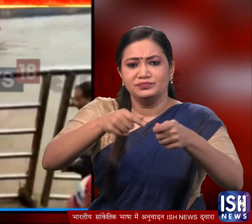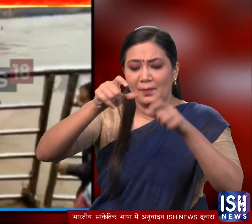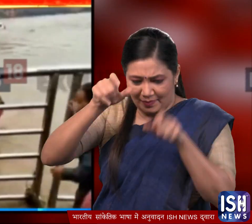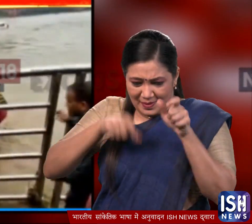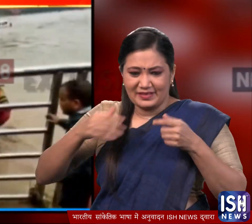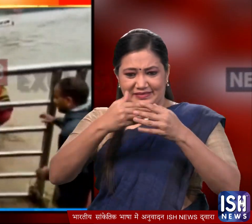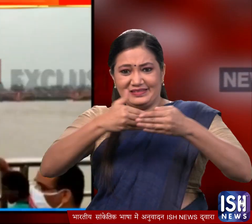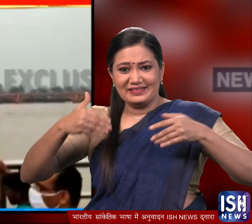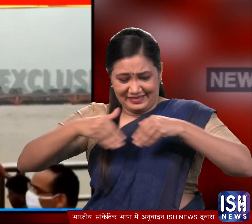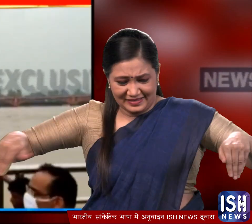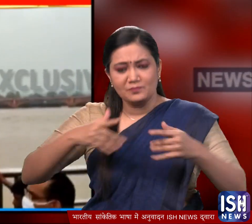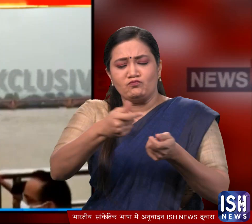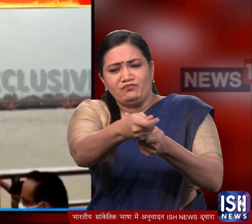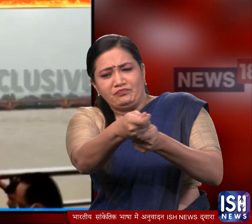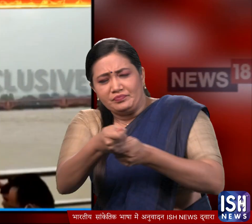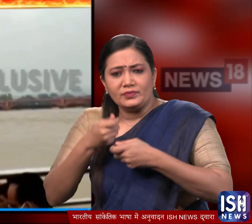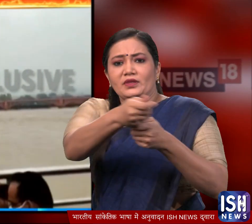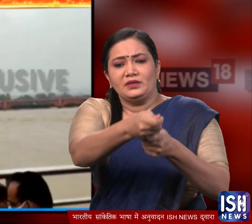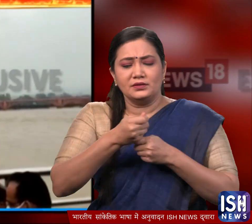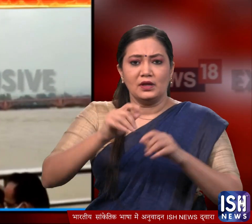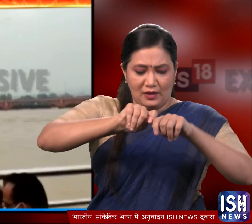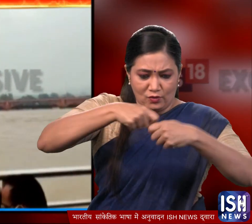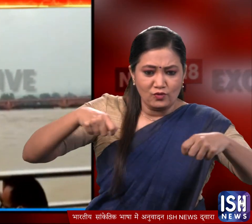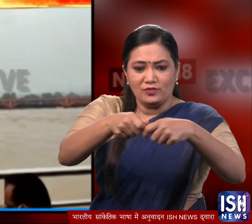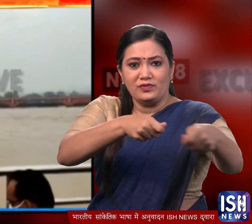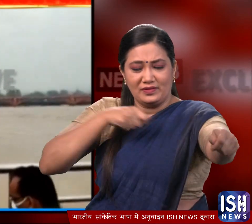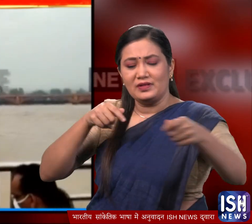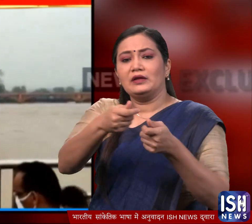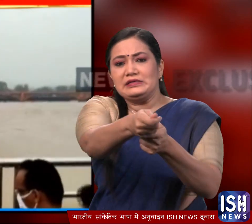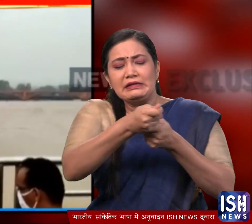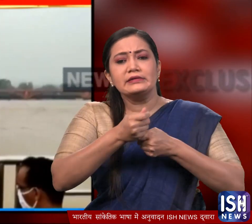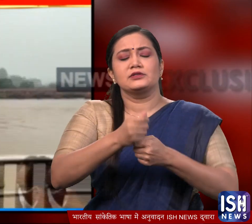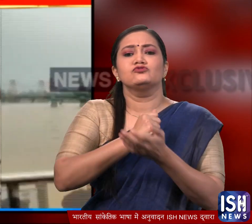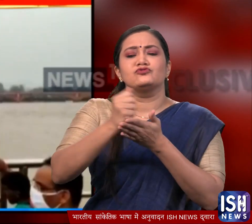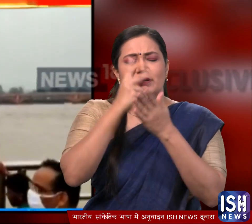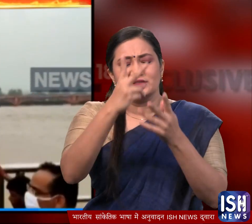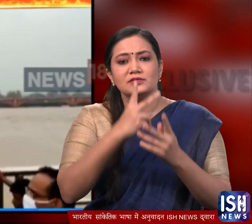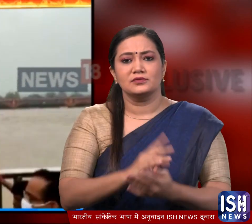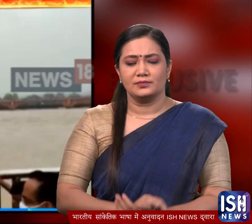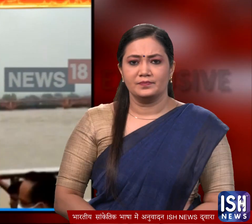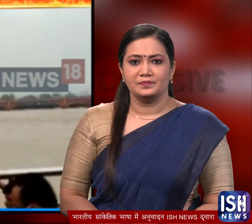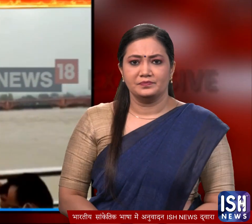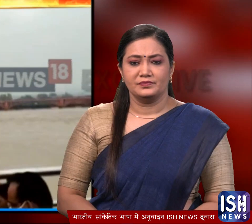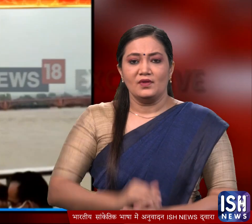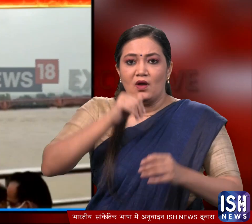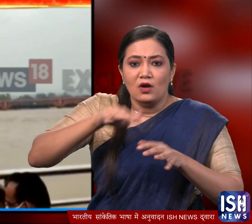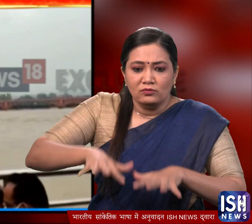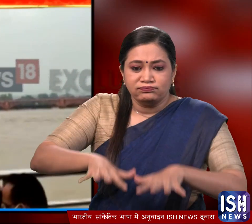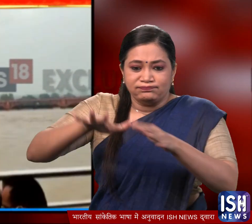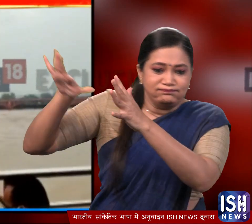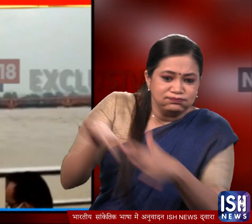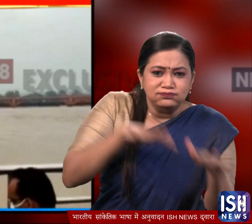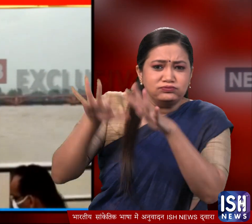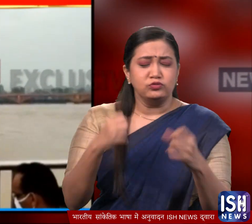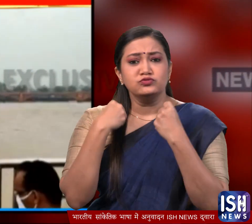ने उसे खींचना शुरू किया। कार को रस्सी से बांध दिया, अब निकालेंगे उसको खींच के, देखो कैसे निकालते हैं। हालांकि पानी का बहाव तेज होने और नदी